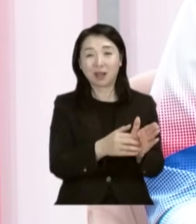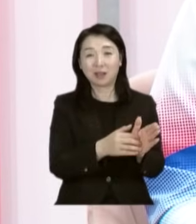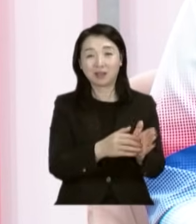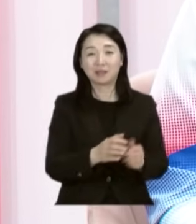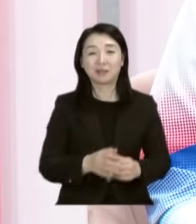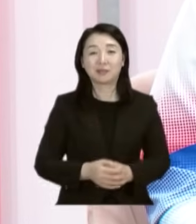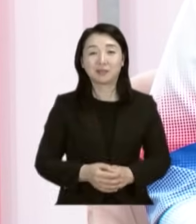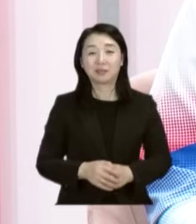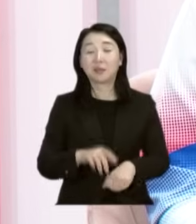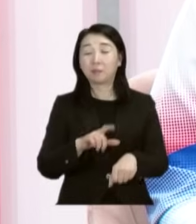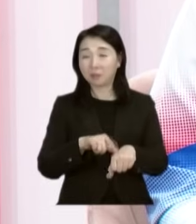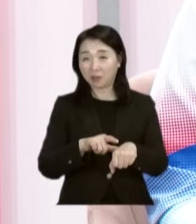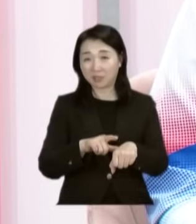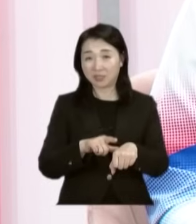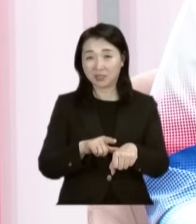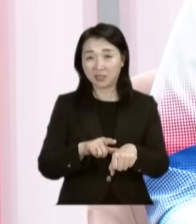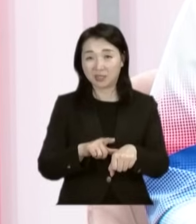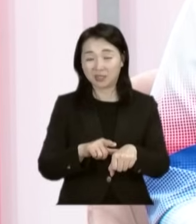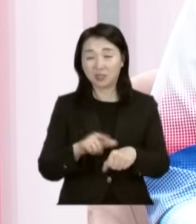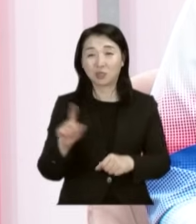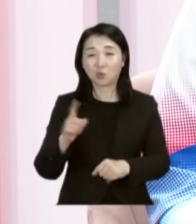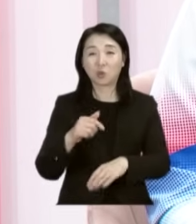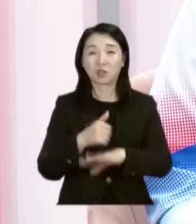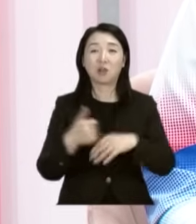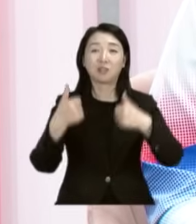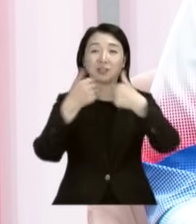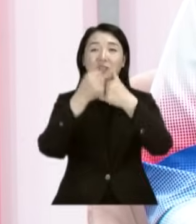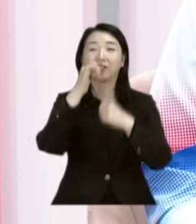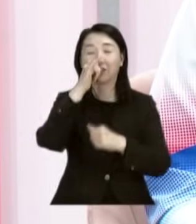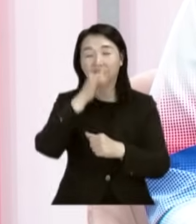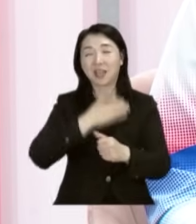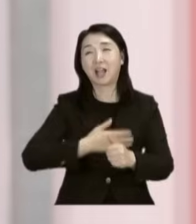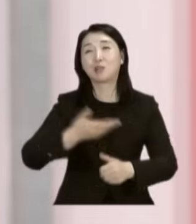뭐 이런 식으로 해가지고 몇 시에 또 이제